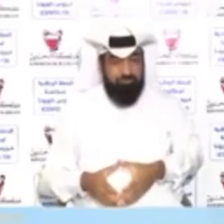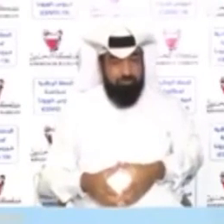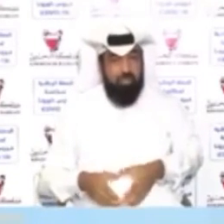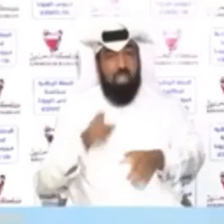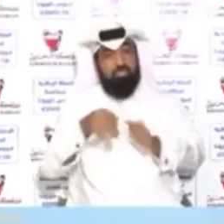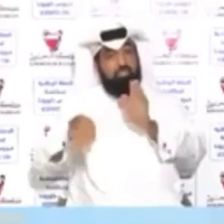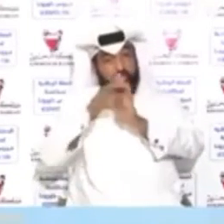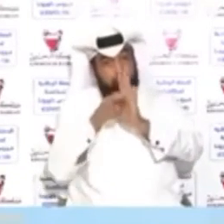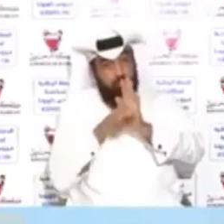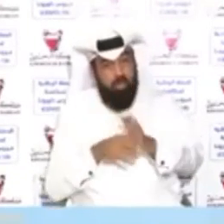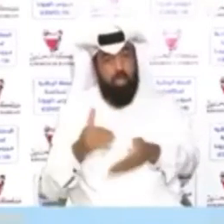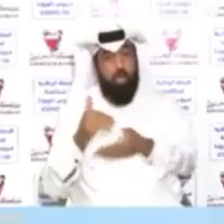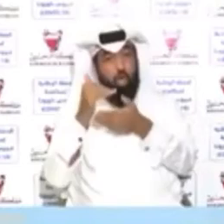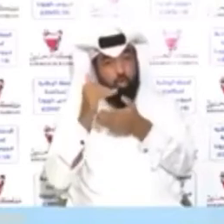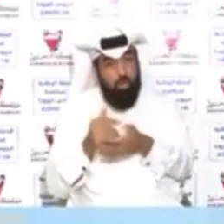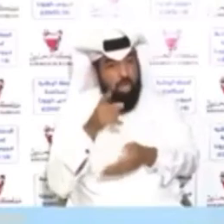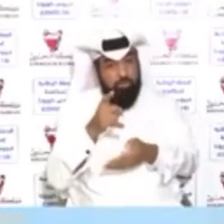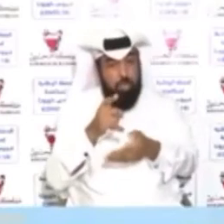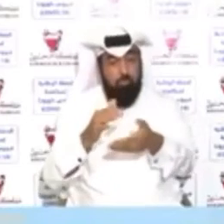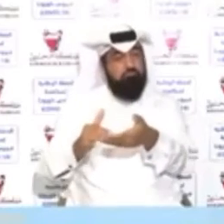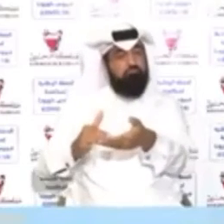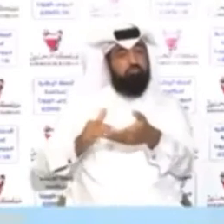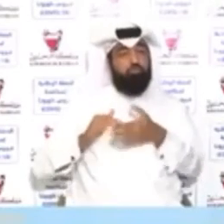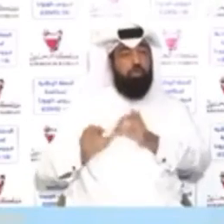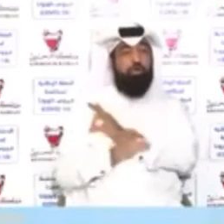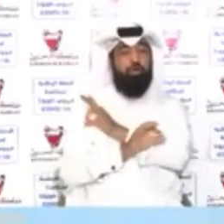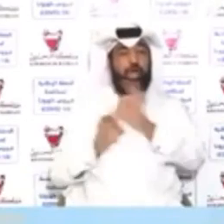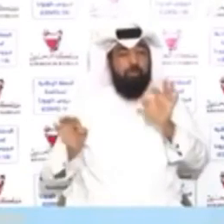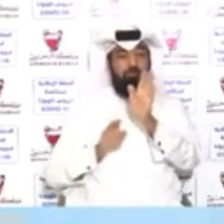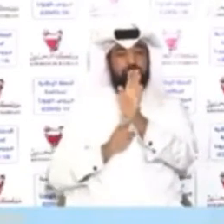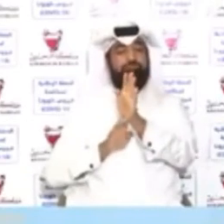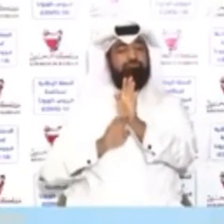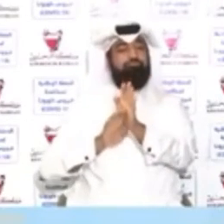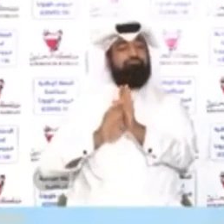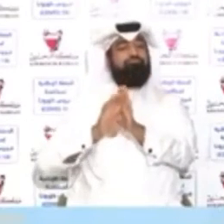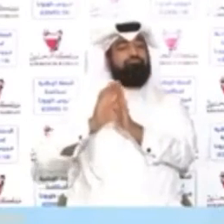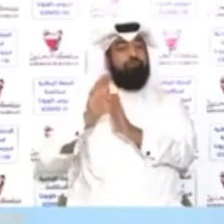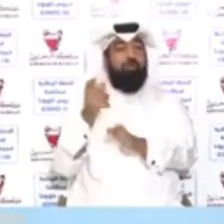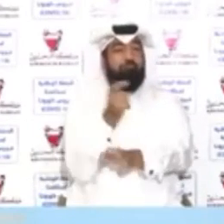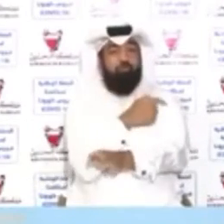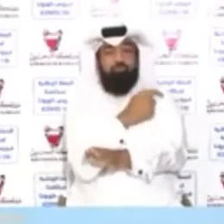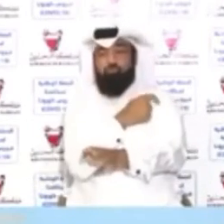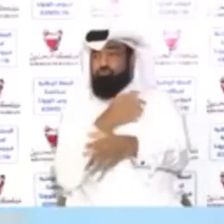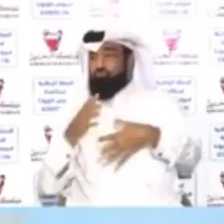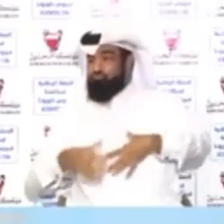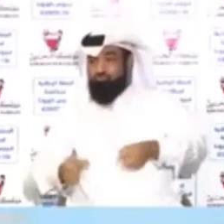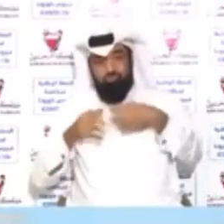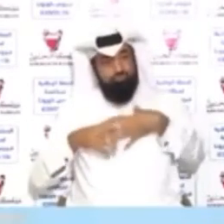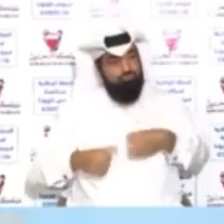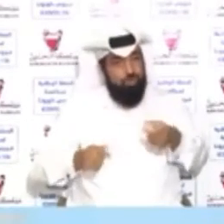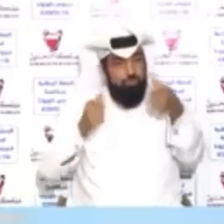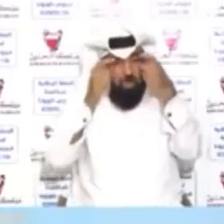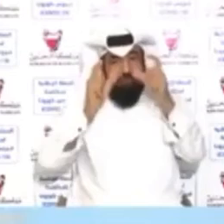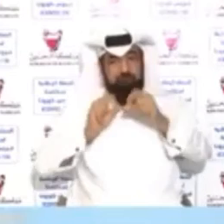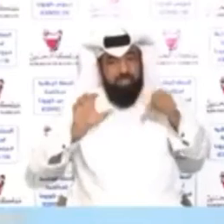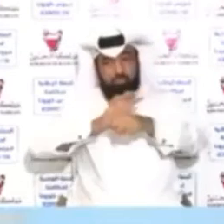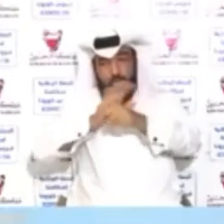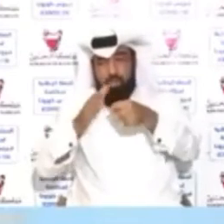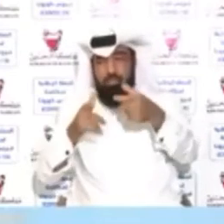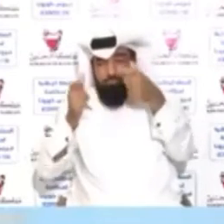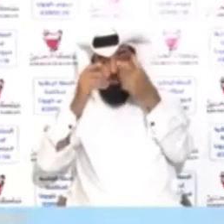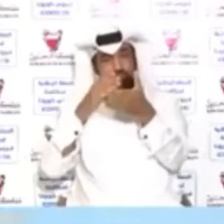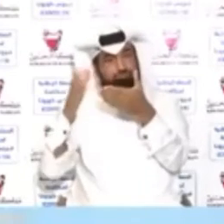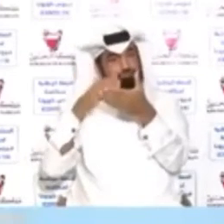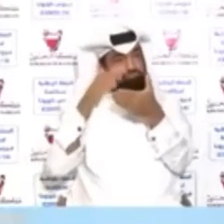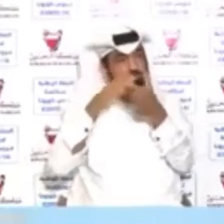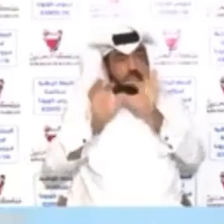الإجراءات هي اللي ساعدت بالحصول حتى على نسبة تعافي عالية في مملكة البحرين مقارنة بدول المنطقة وبدول